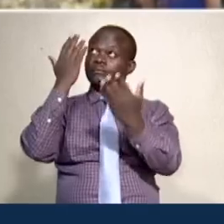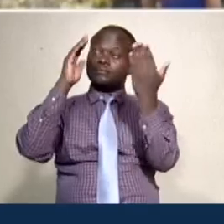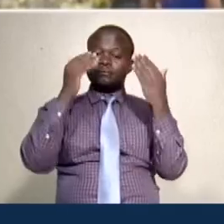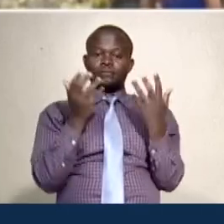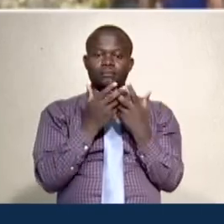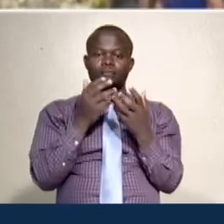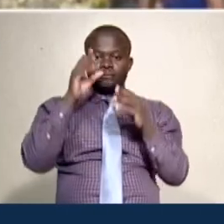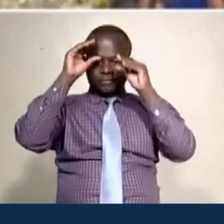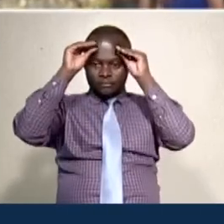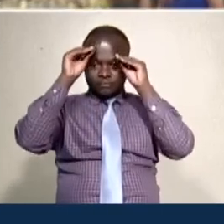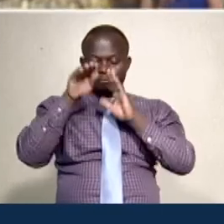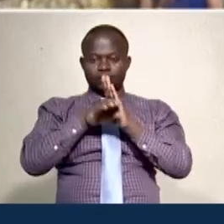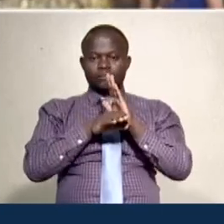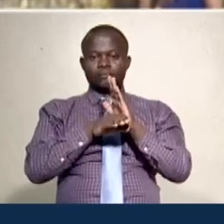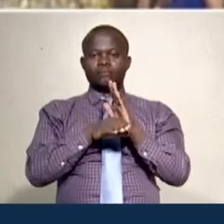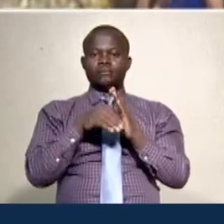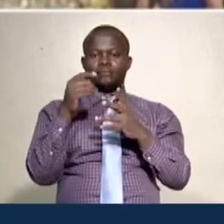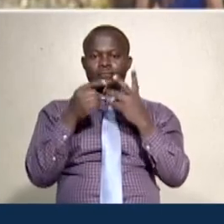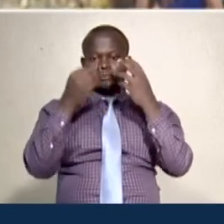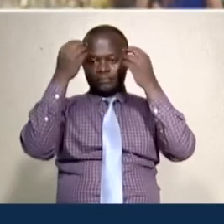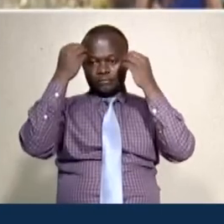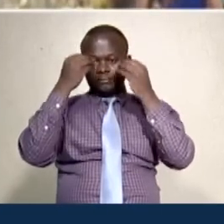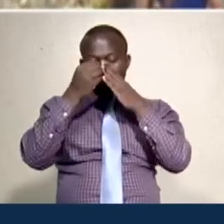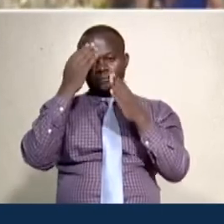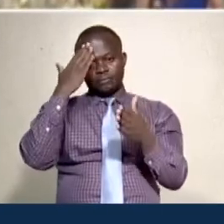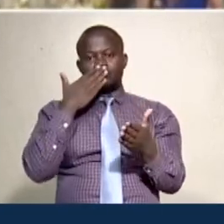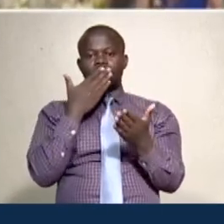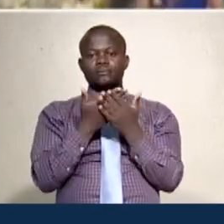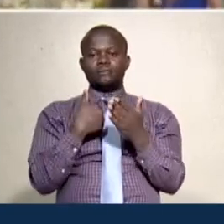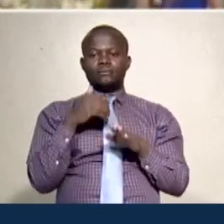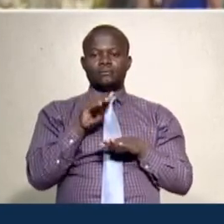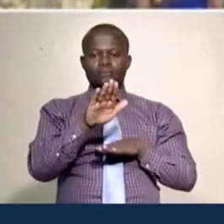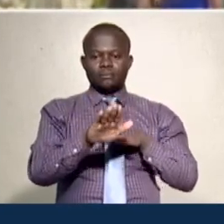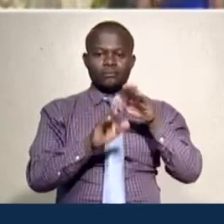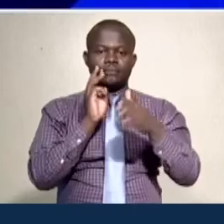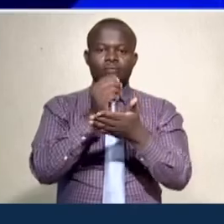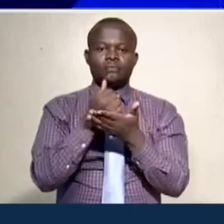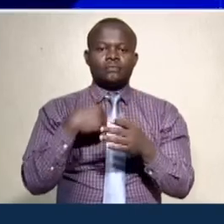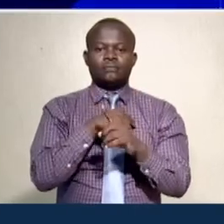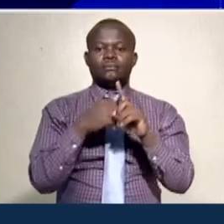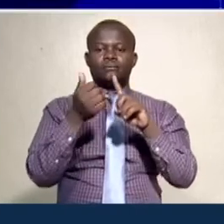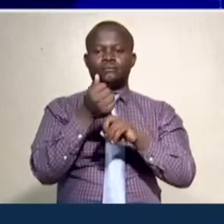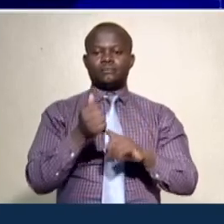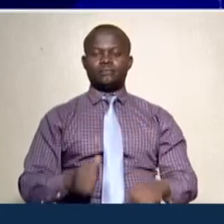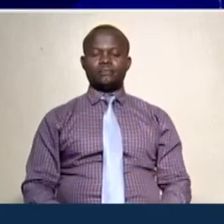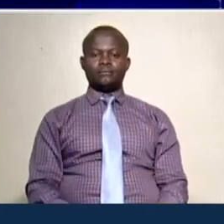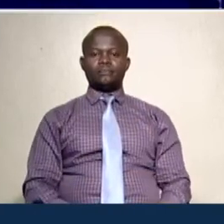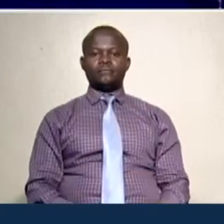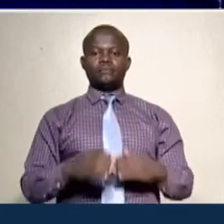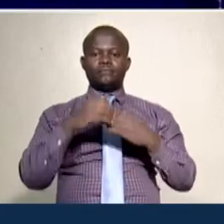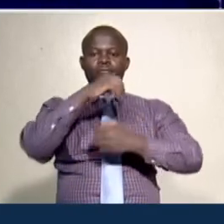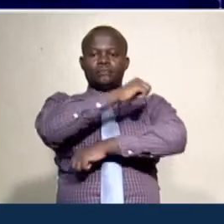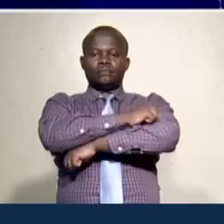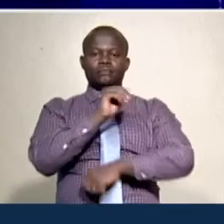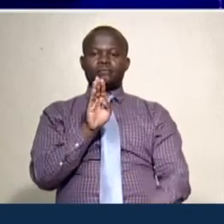n'ibyo nize. Iyi program cyase nibyo banyigishije, ndabizi neza yuko bifite intambwe nini bizamfasha mu kugeraho. Umuyobozi w'iri